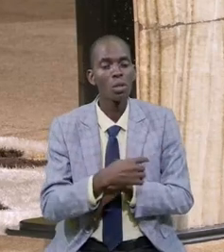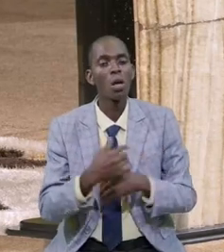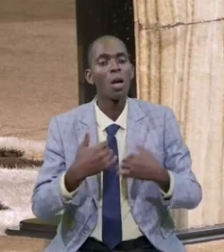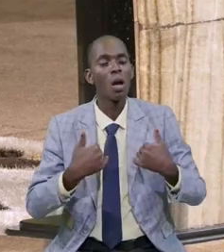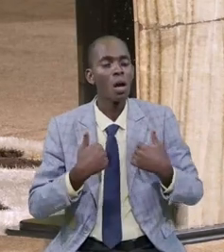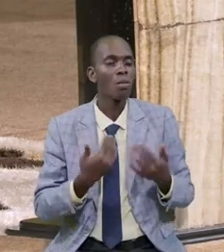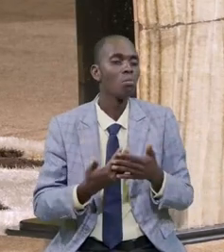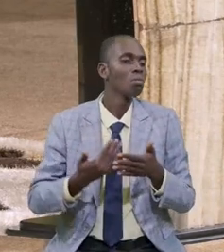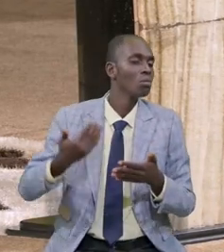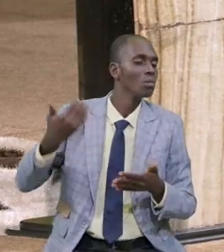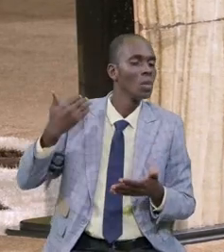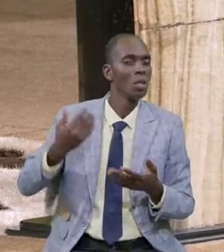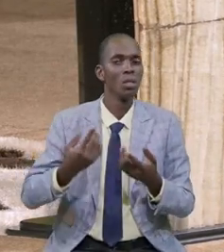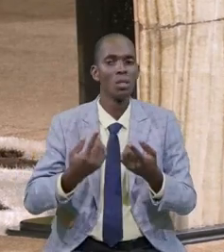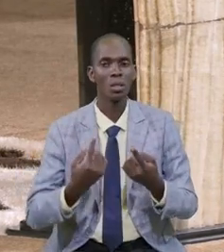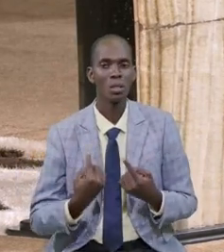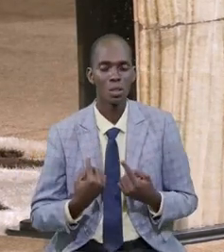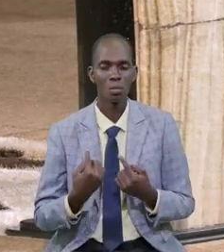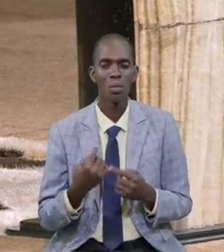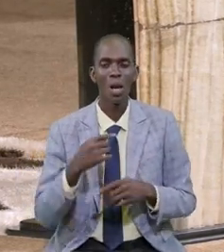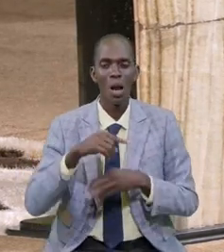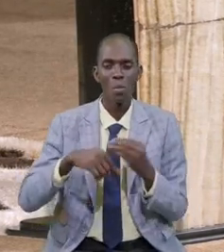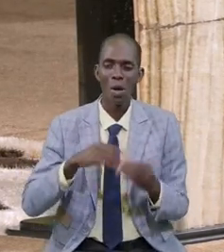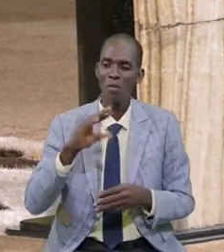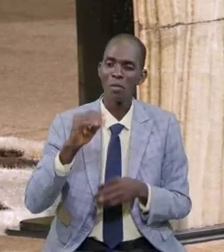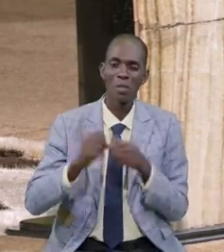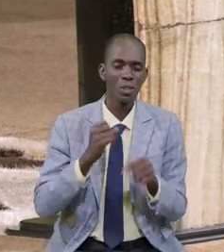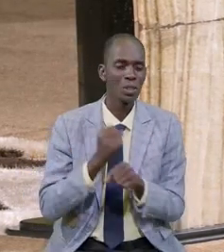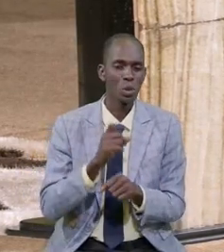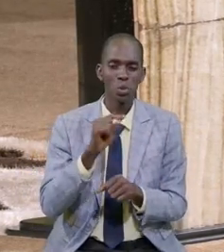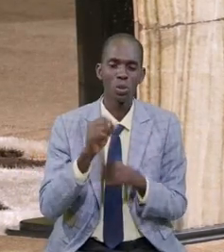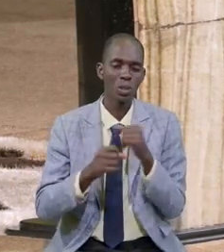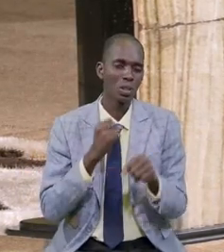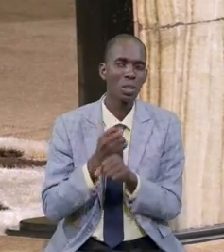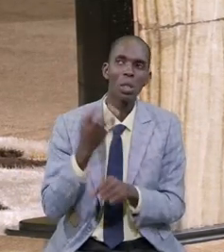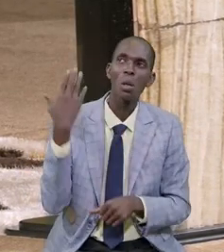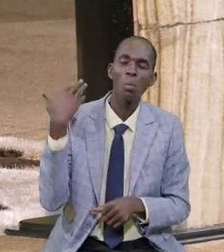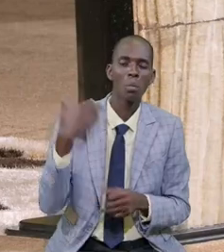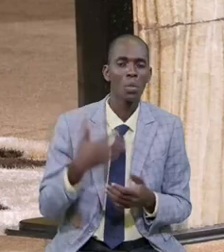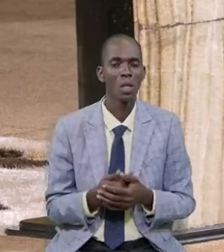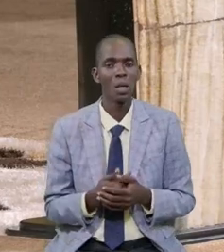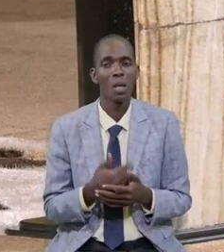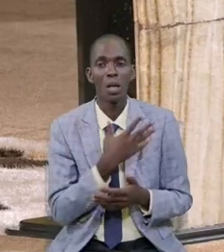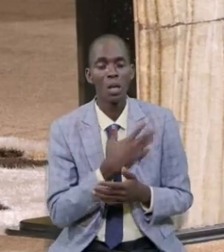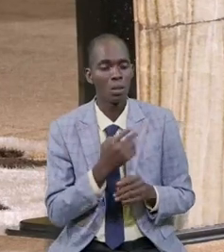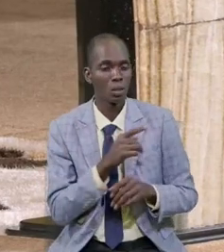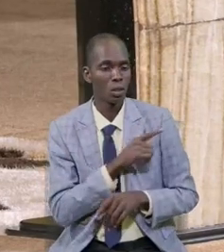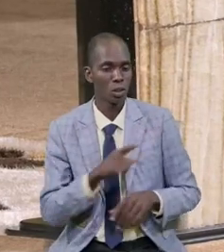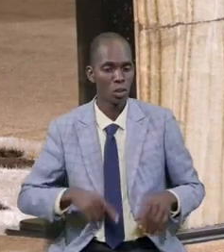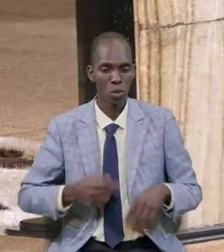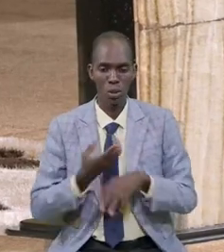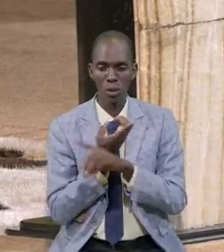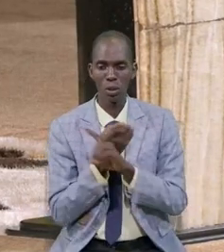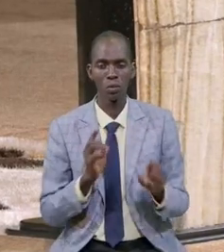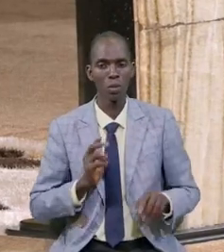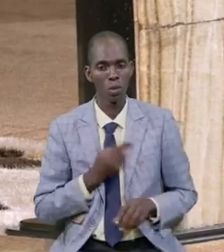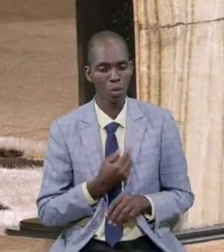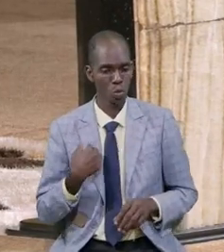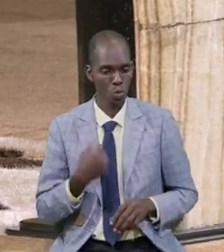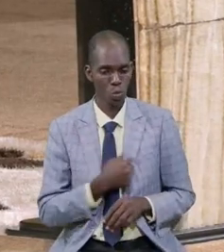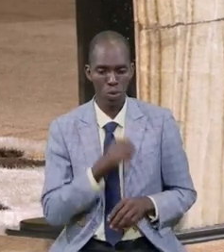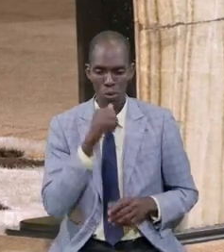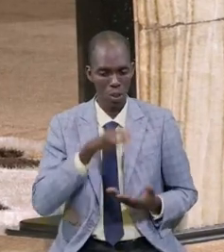jour. Ces problèmes s'étaient produits 50 ans passés, 20 ans passés. Le Seigneur nous a délivrés. On